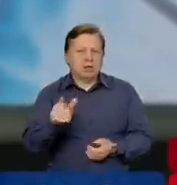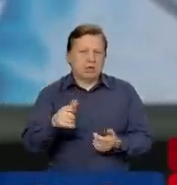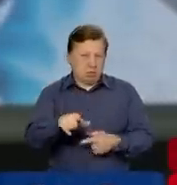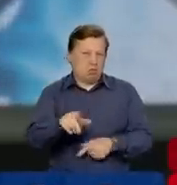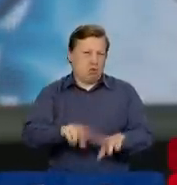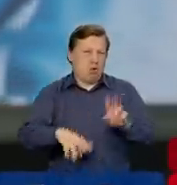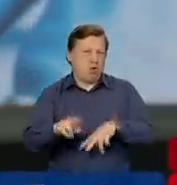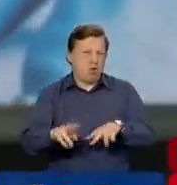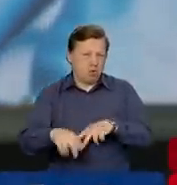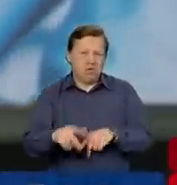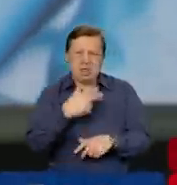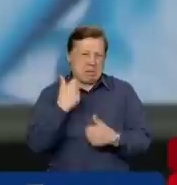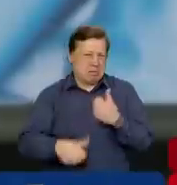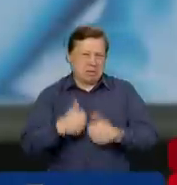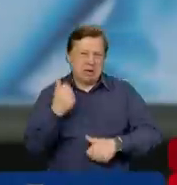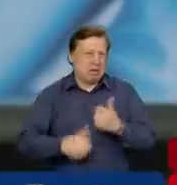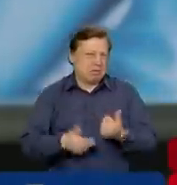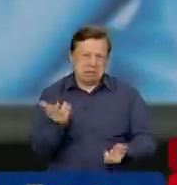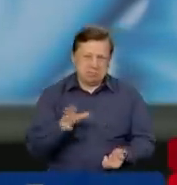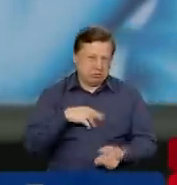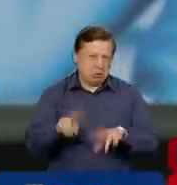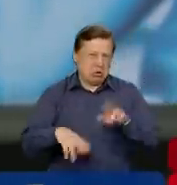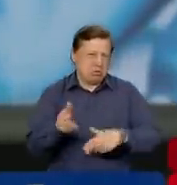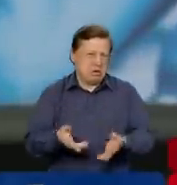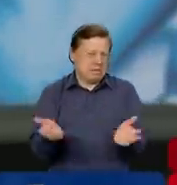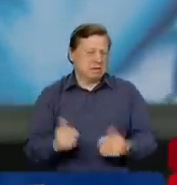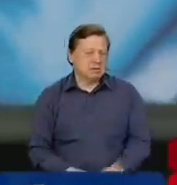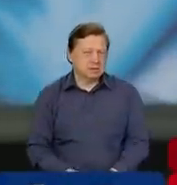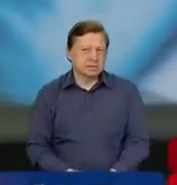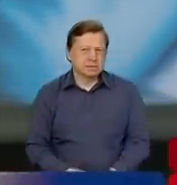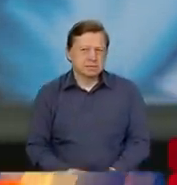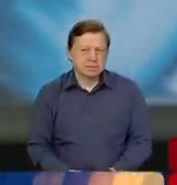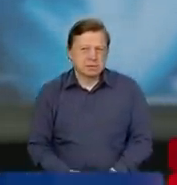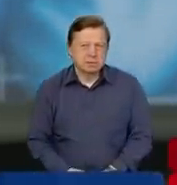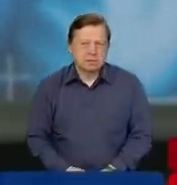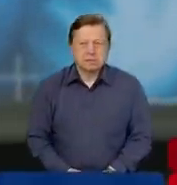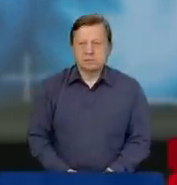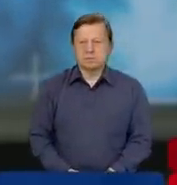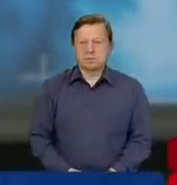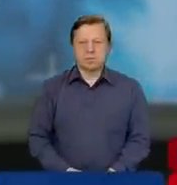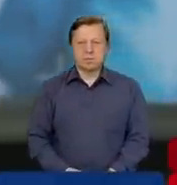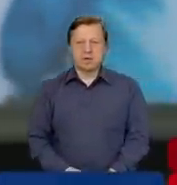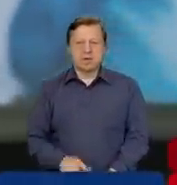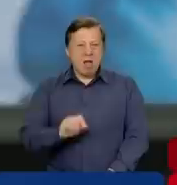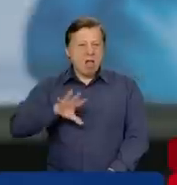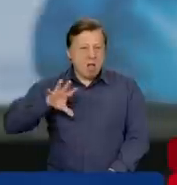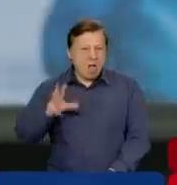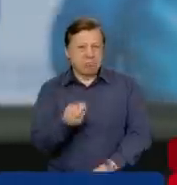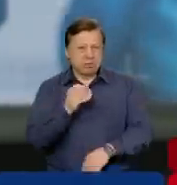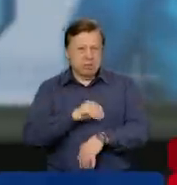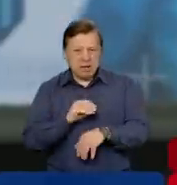tutaj nie ma problemu po gotowaniu jak najbardziej. No nie należy stosować jakichś ekstremalnych